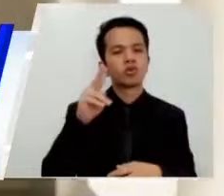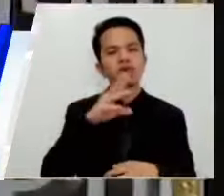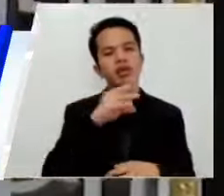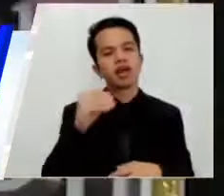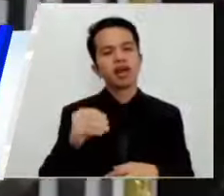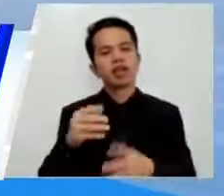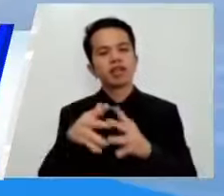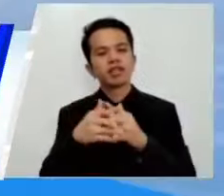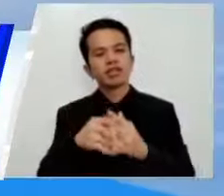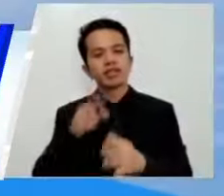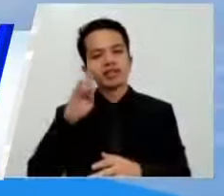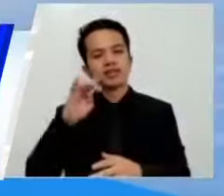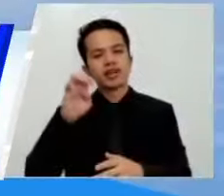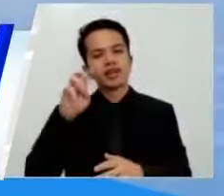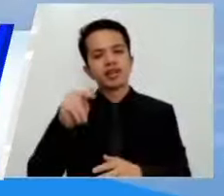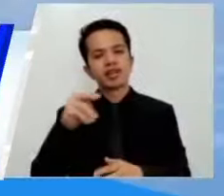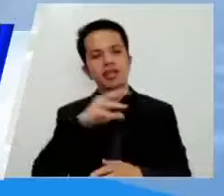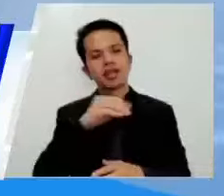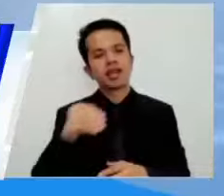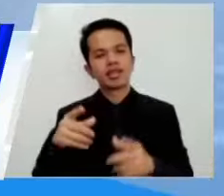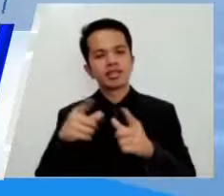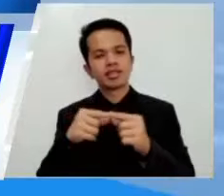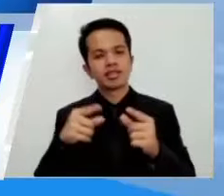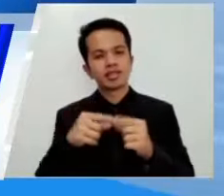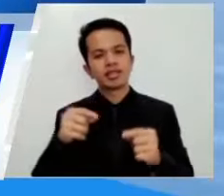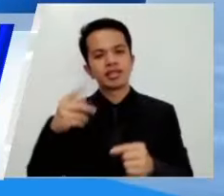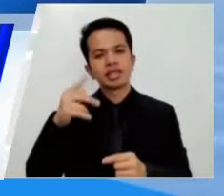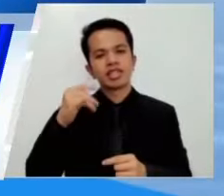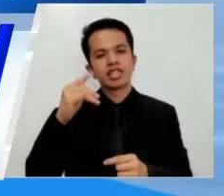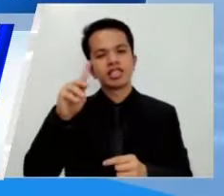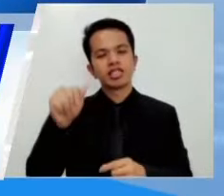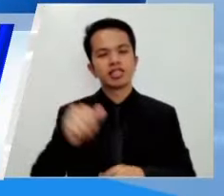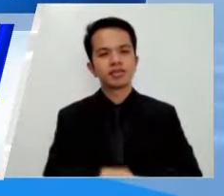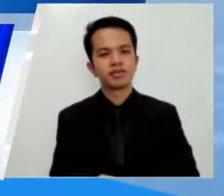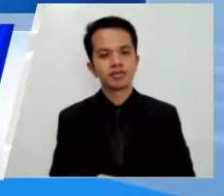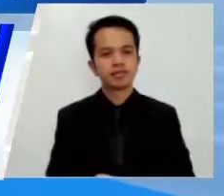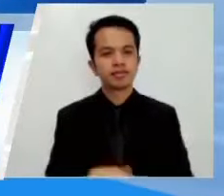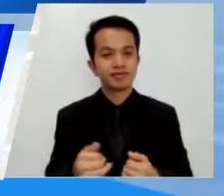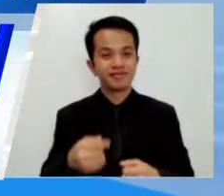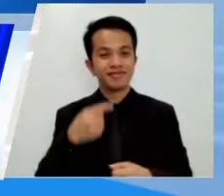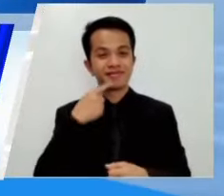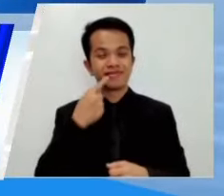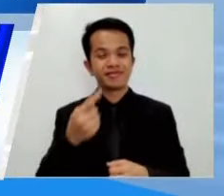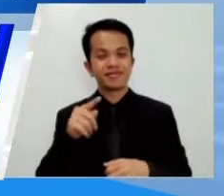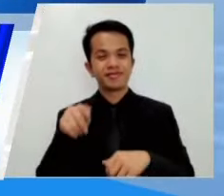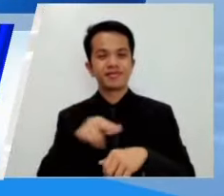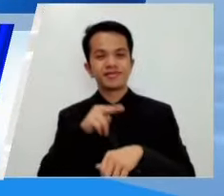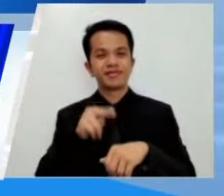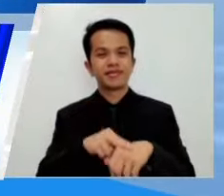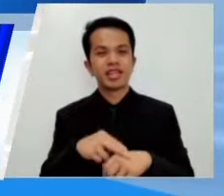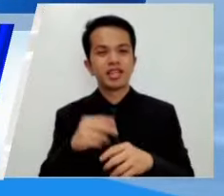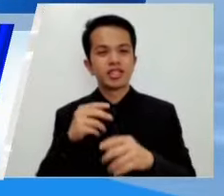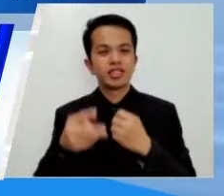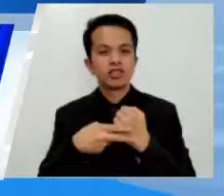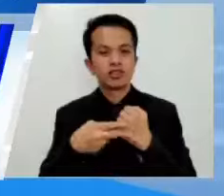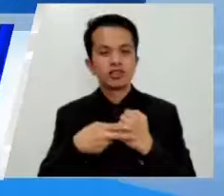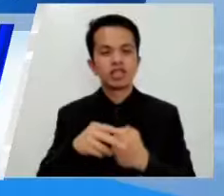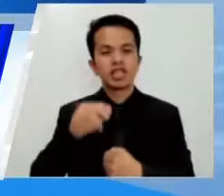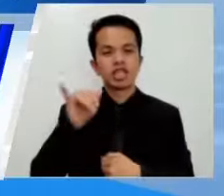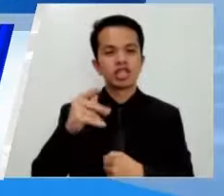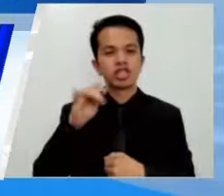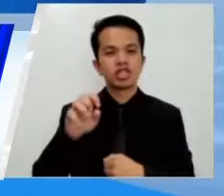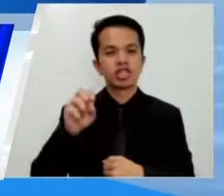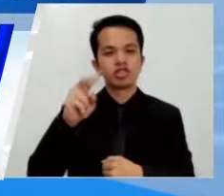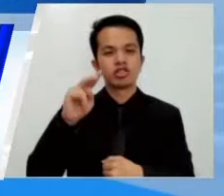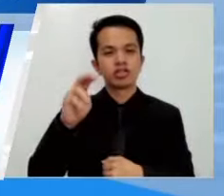Joe Biden at Japanese Prime Minister Kishida Fumio. Ayon kay U.S. National Security Advisor Jake Sullivan, nitong nakaraang linggo